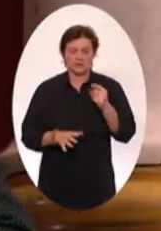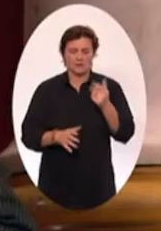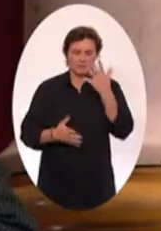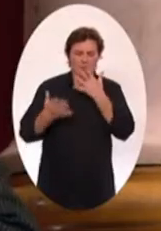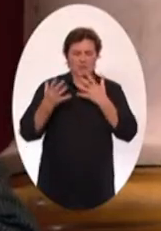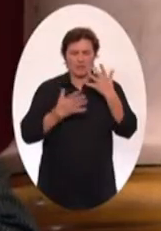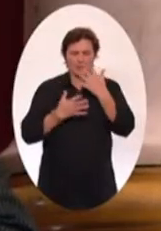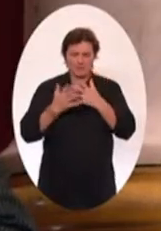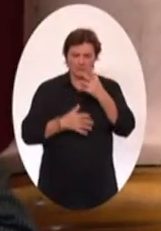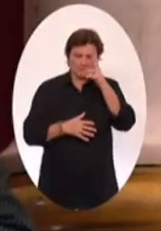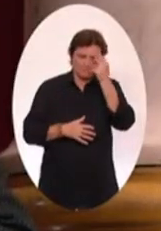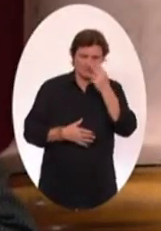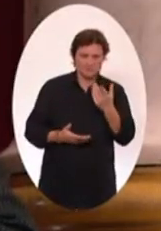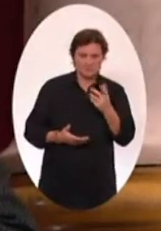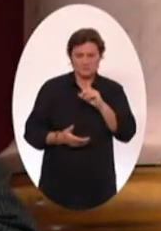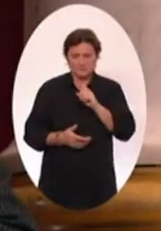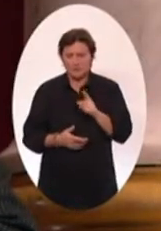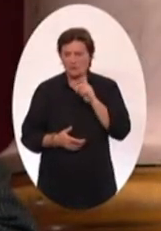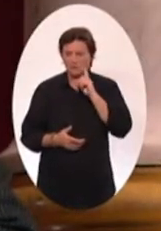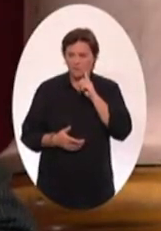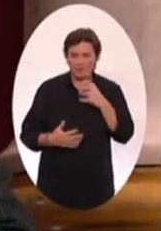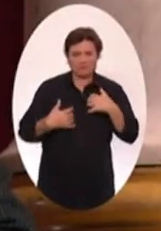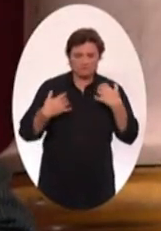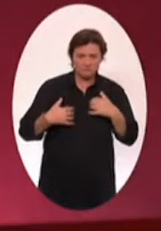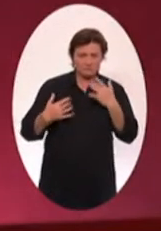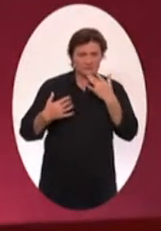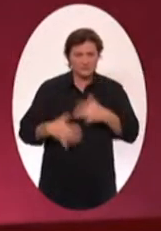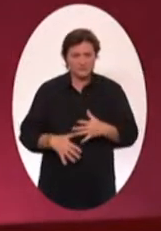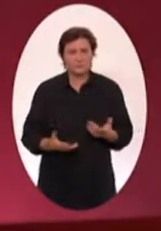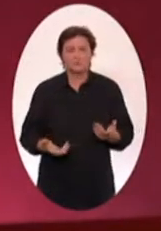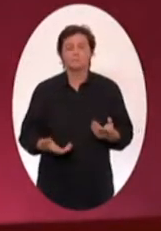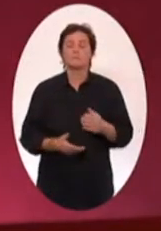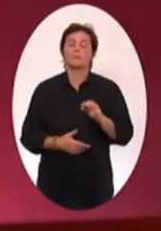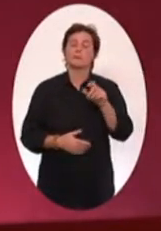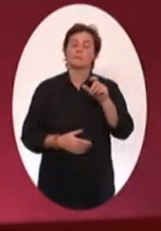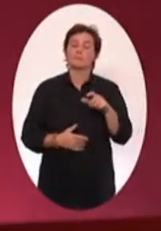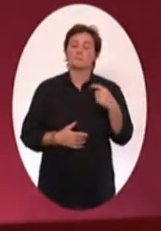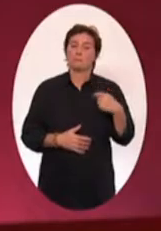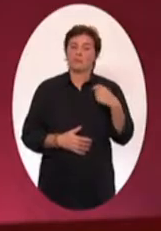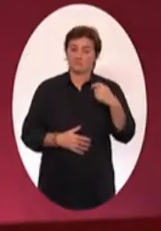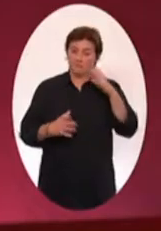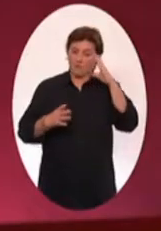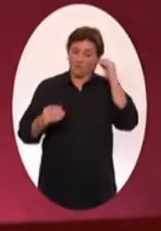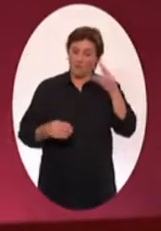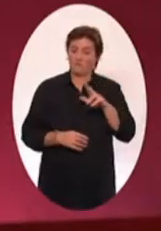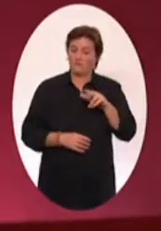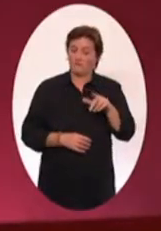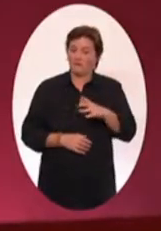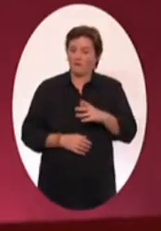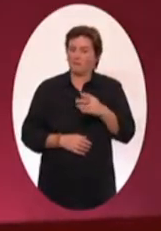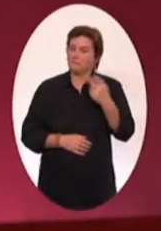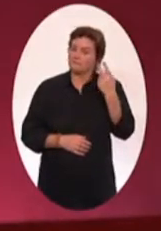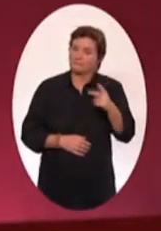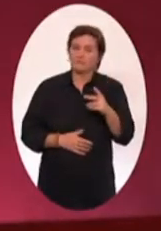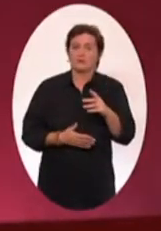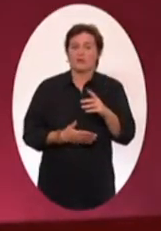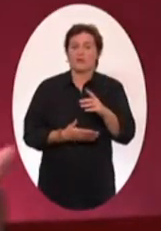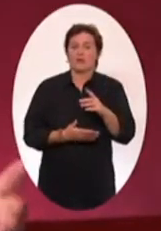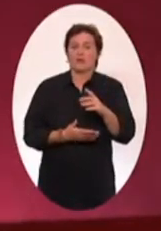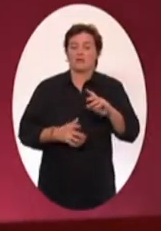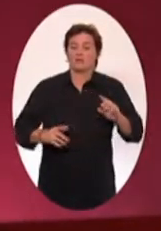grand-chose. Incompréhension, déception, colère. Vous savez, François Hollande va aimer sa nouvelle carte des régions le 6